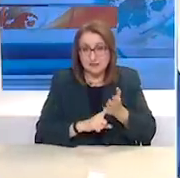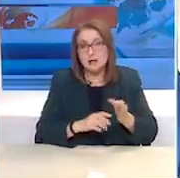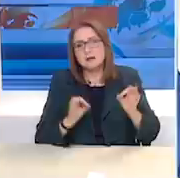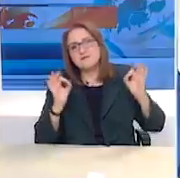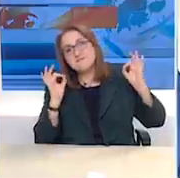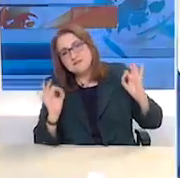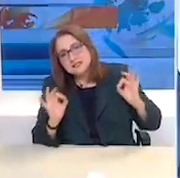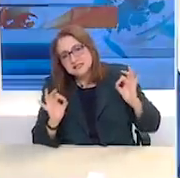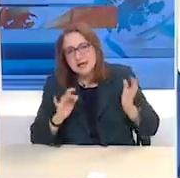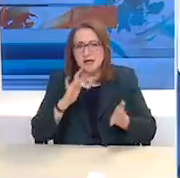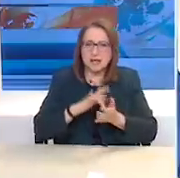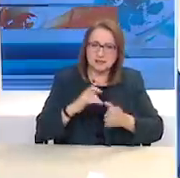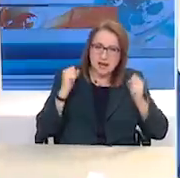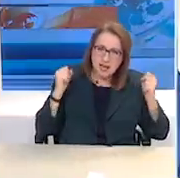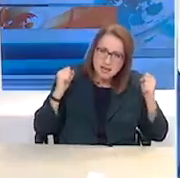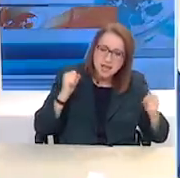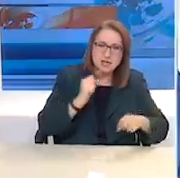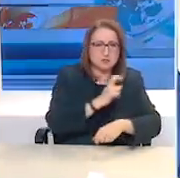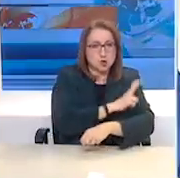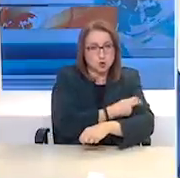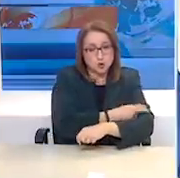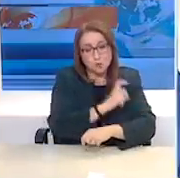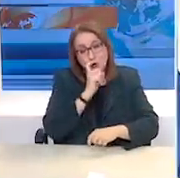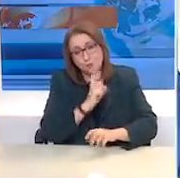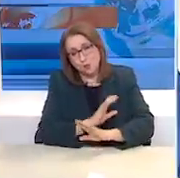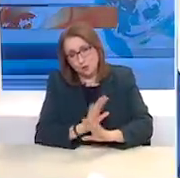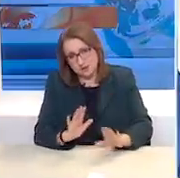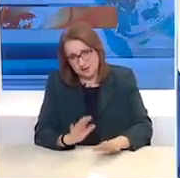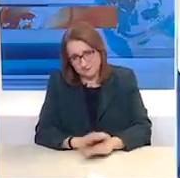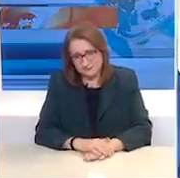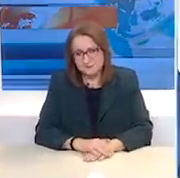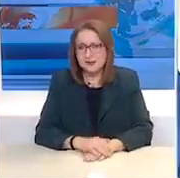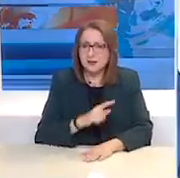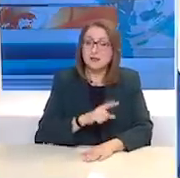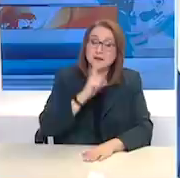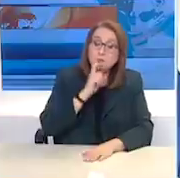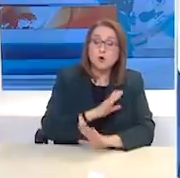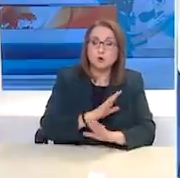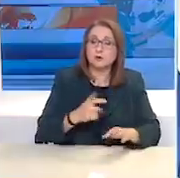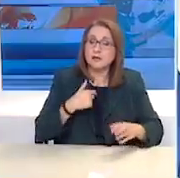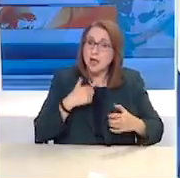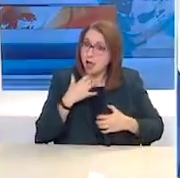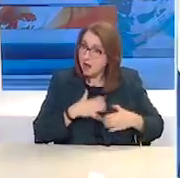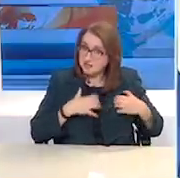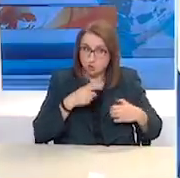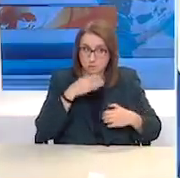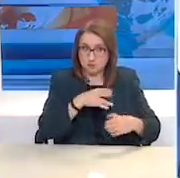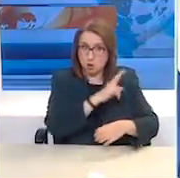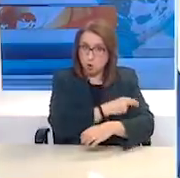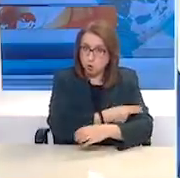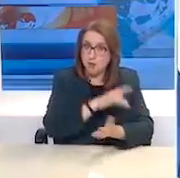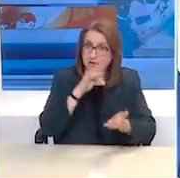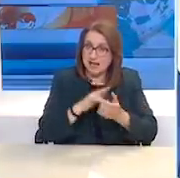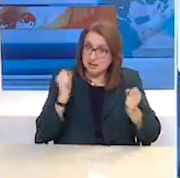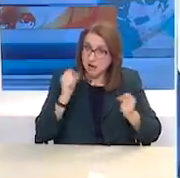και των κέντρων υγείας ή των υπηρεσιών υγείας. Εκεί είναι πολύ σημαντικό να τηρείται και φυσικά μας ανησυχεί να μην τηρείται. Δεν θα